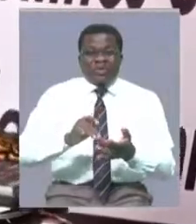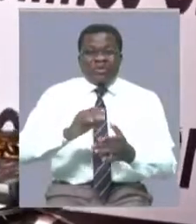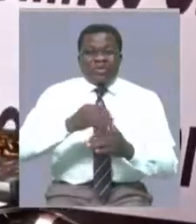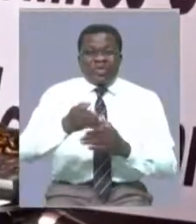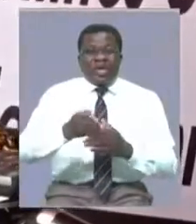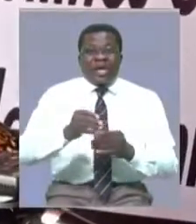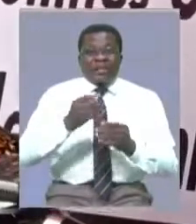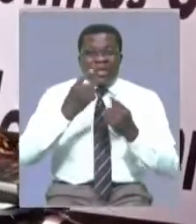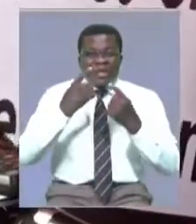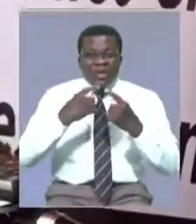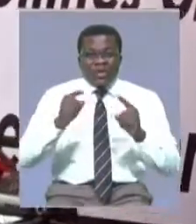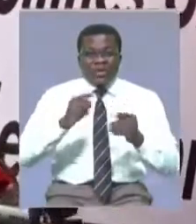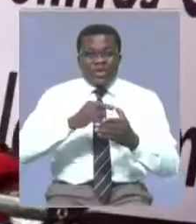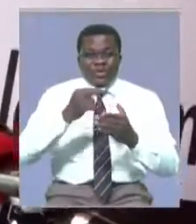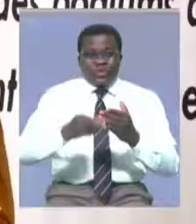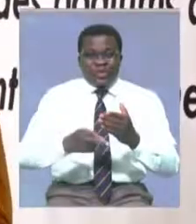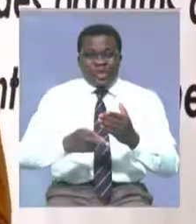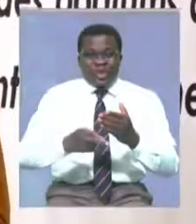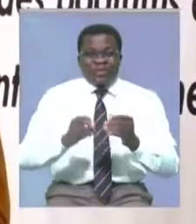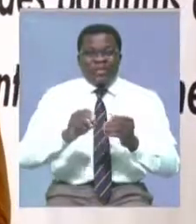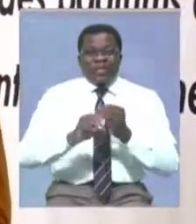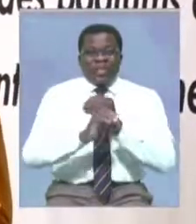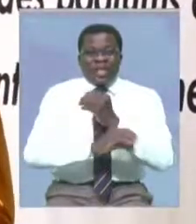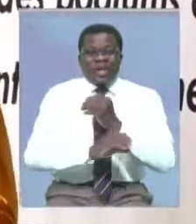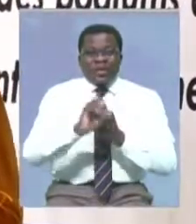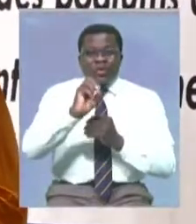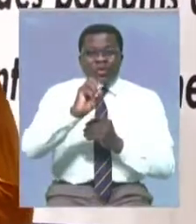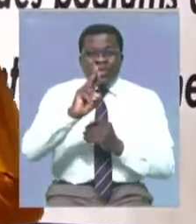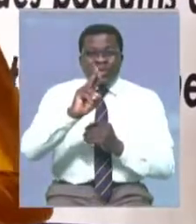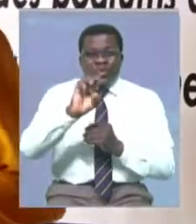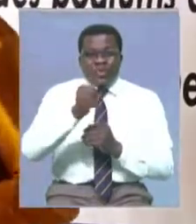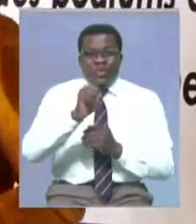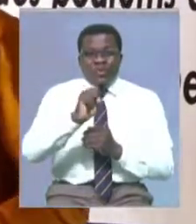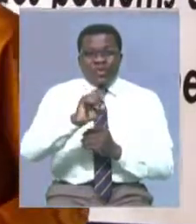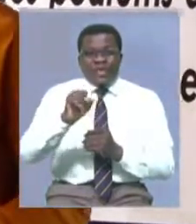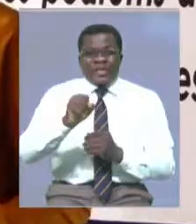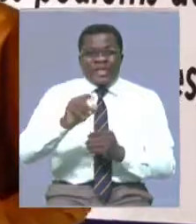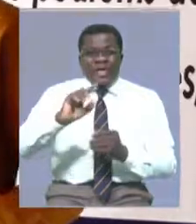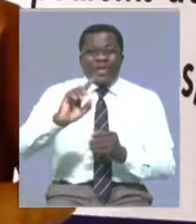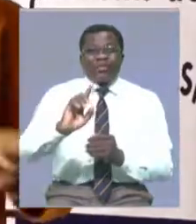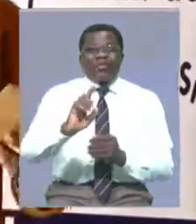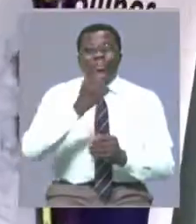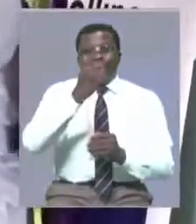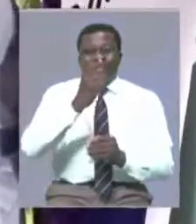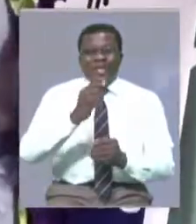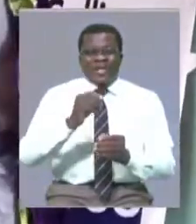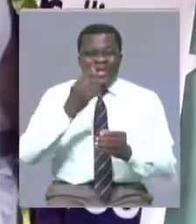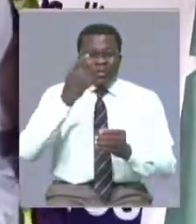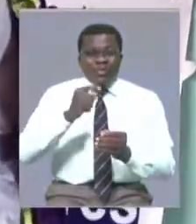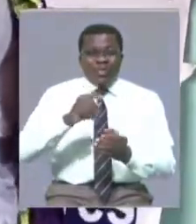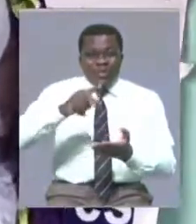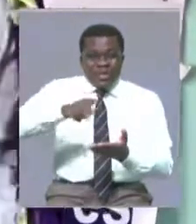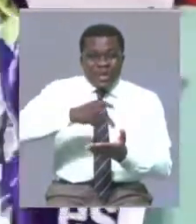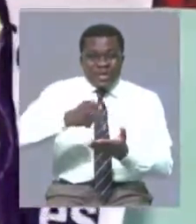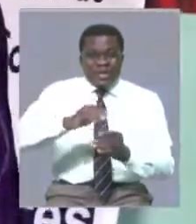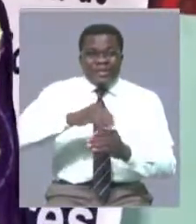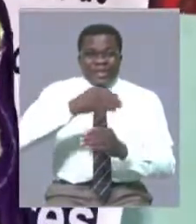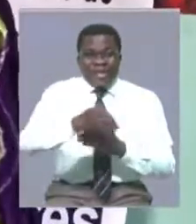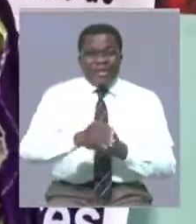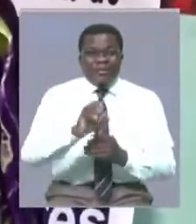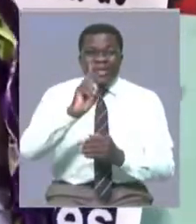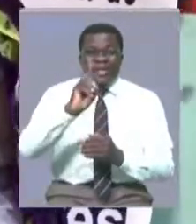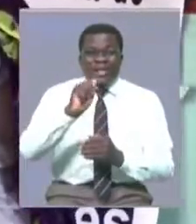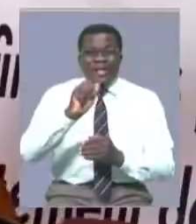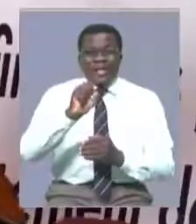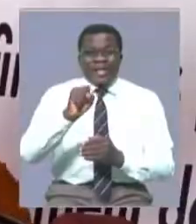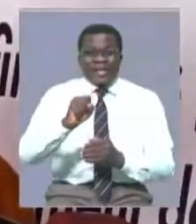Après délibération du jury, la commune de Wessé est en tête dans la catégorie chorégraphie, suivie de Dassazoumé et